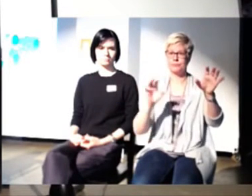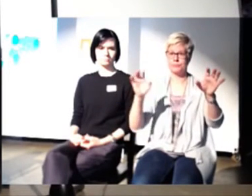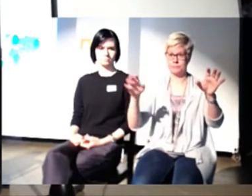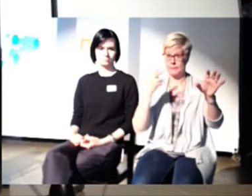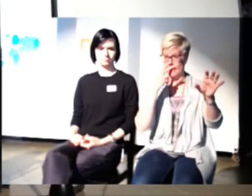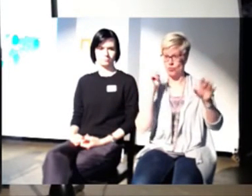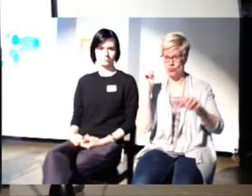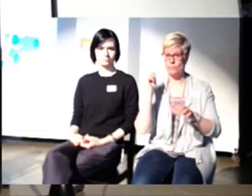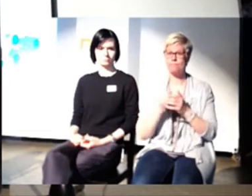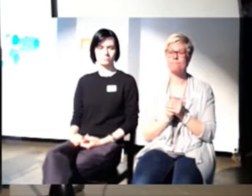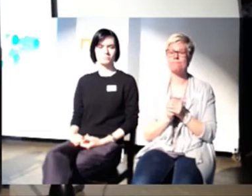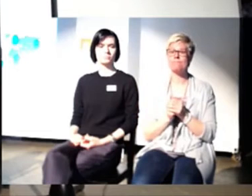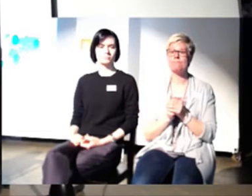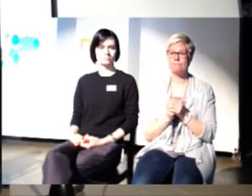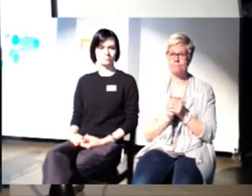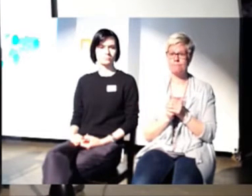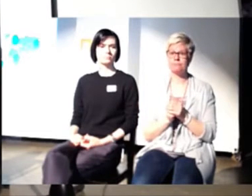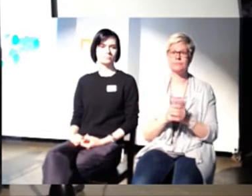että se on aika